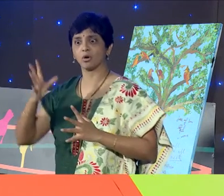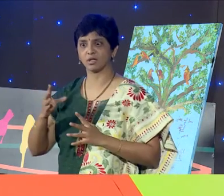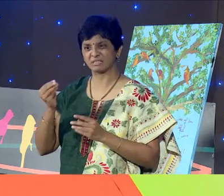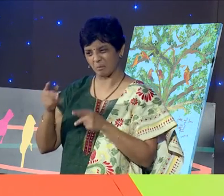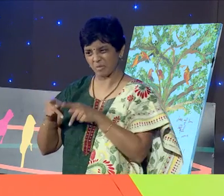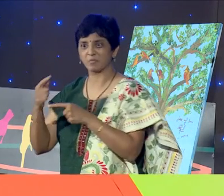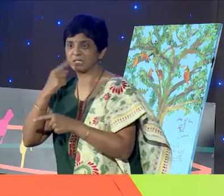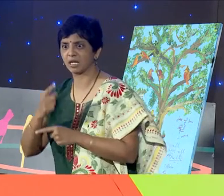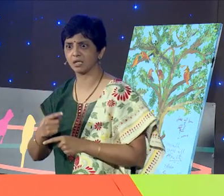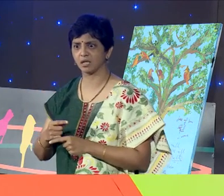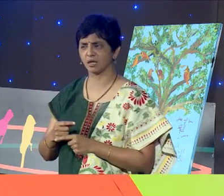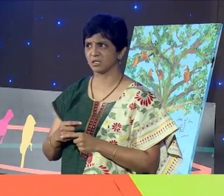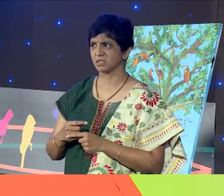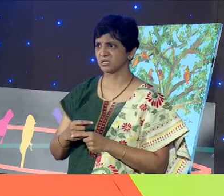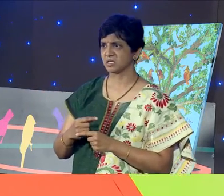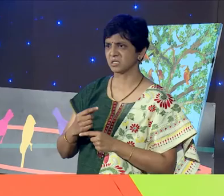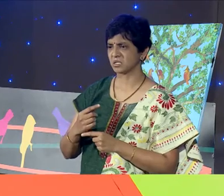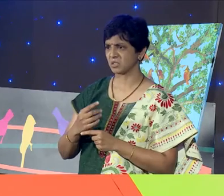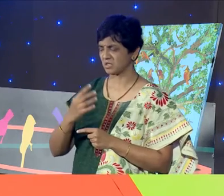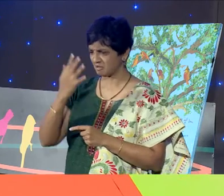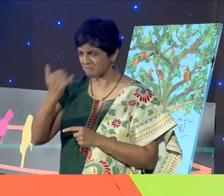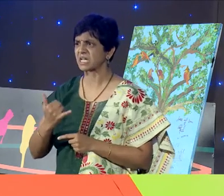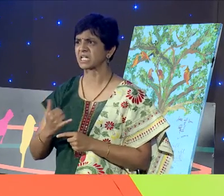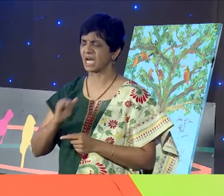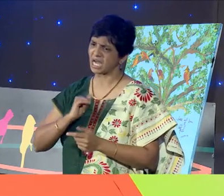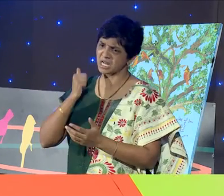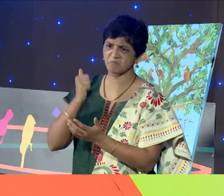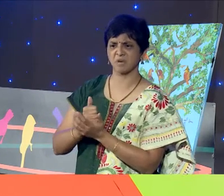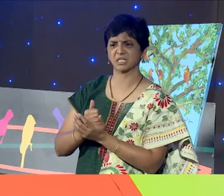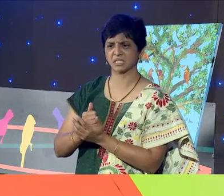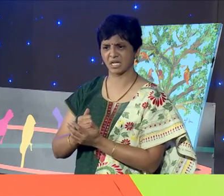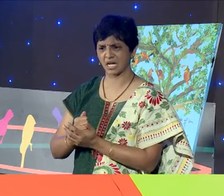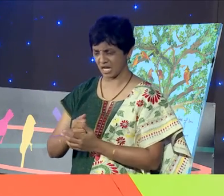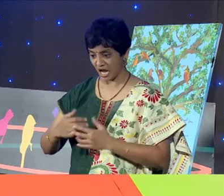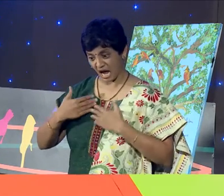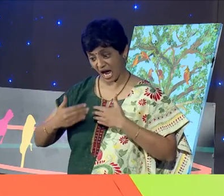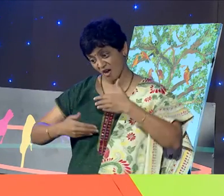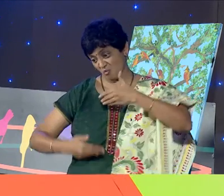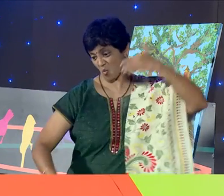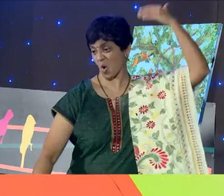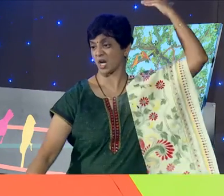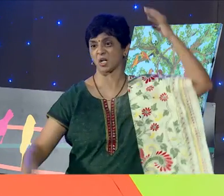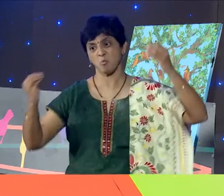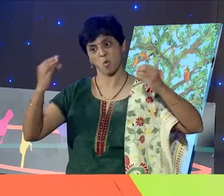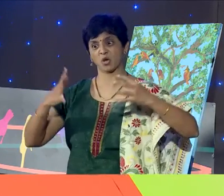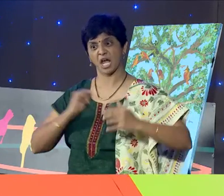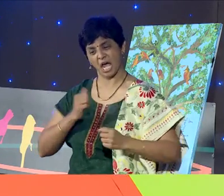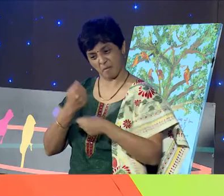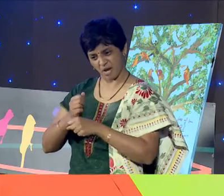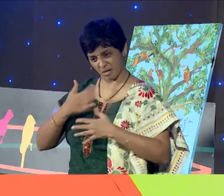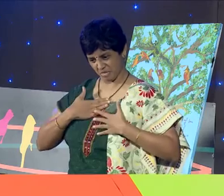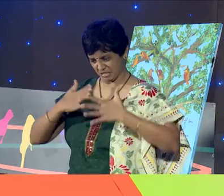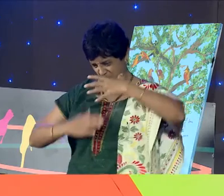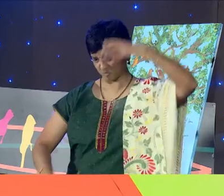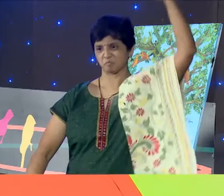उस एक निर्जीव सी चद्दर के लिए मैं अपने सजीव पैर को क्यों तकलीफ दूं, आज मेरे पैर लंबे हैं, उतनी बड़ी चद्दर मैं क्यों नहीं बना सकता।